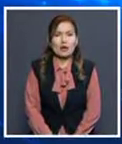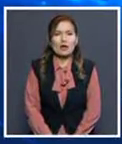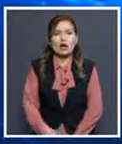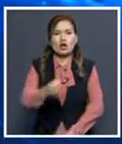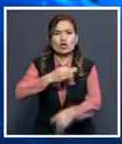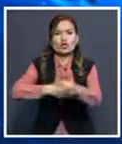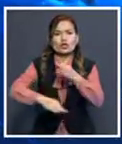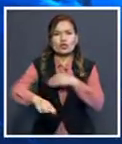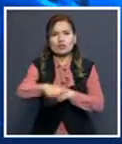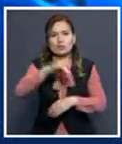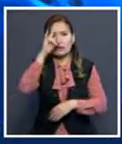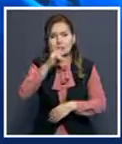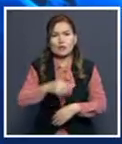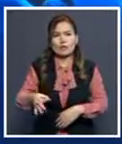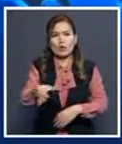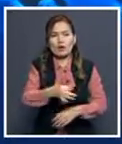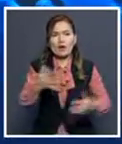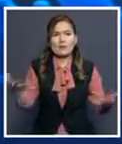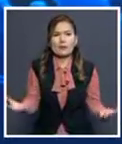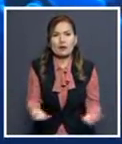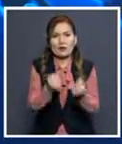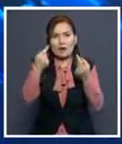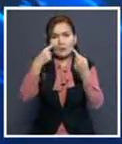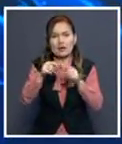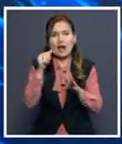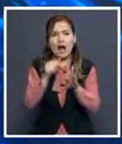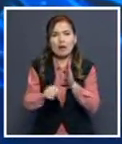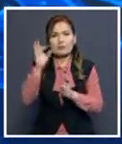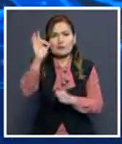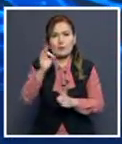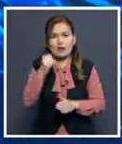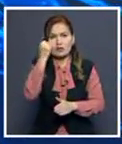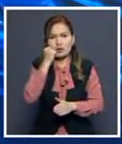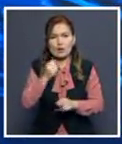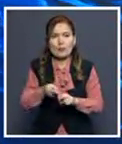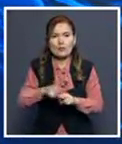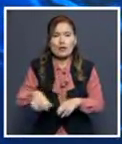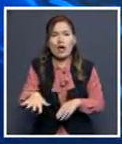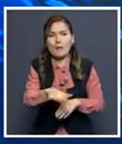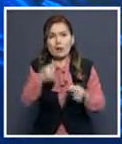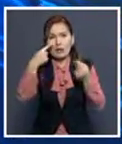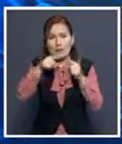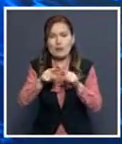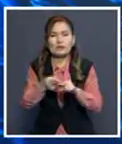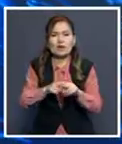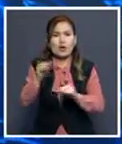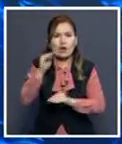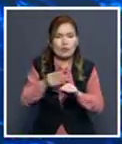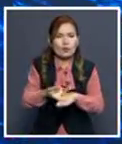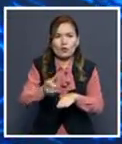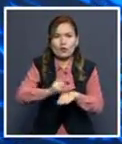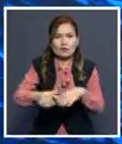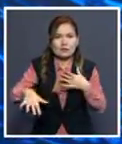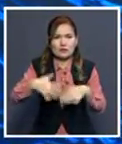Шығыс Қазақстанда құтқарушылардың техникасының 60% тозған. Өңірдегі төтенше жағдайлар департаментінің техникалық жабдықталуы өте